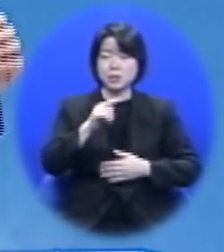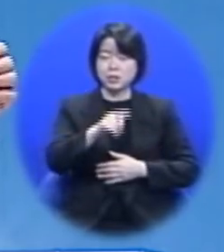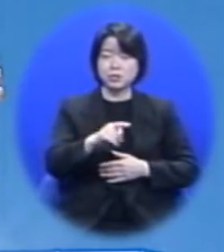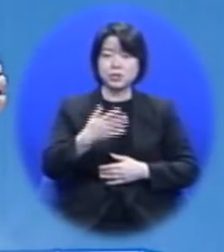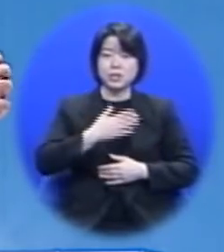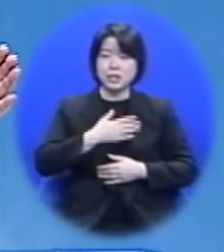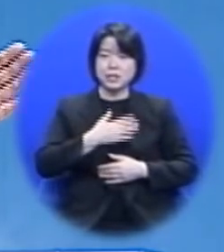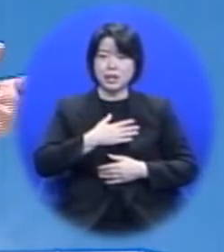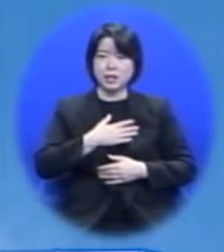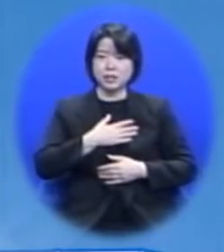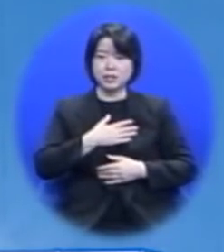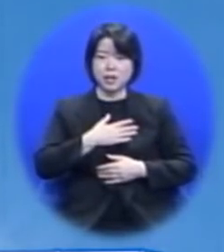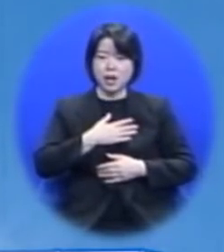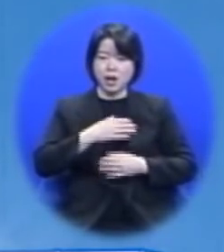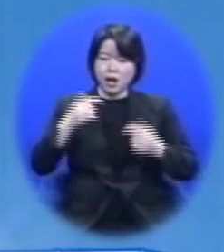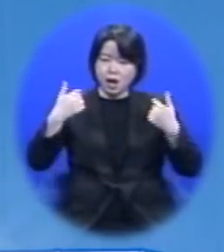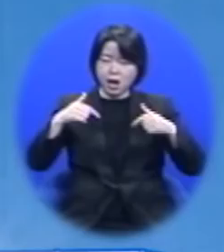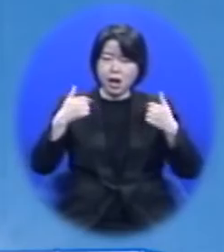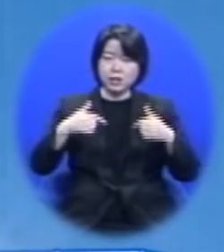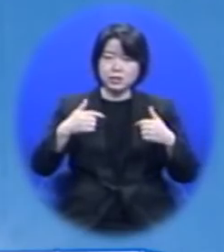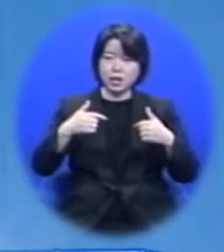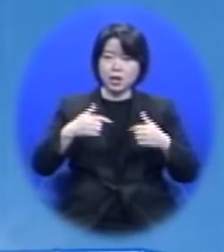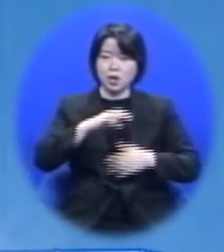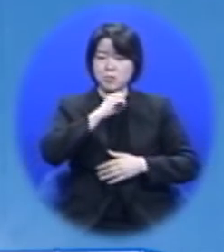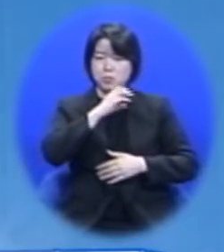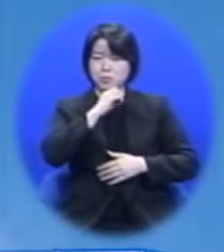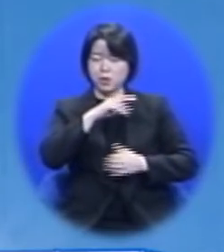불평과 원망에서 건져주지 못해요.